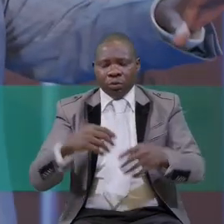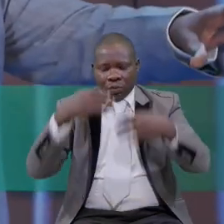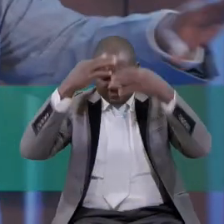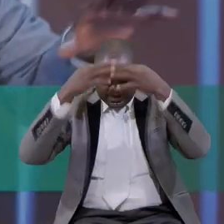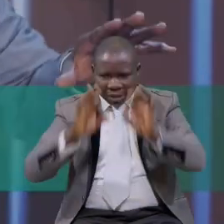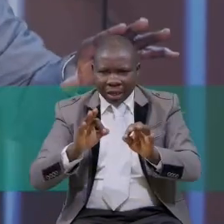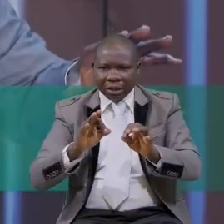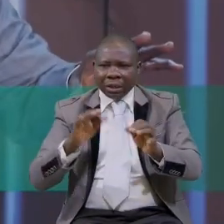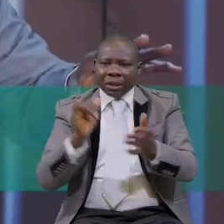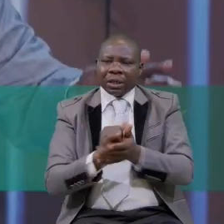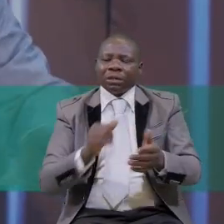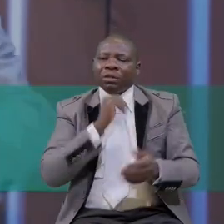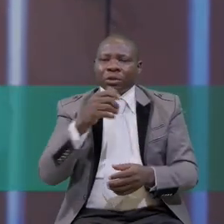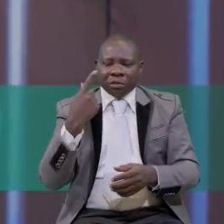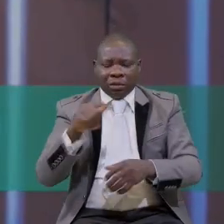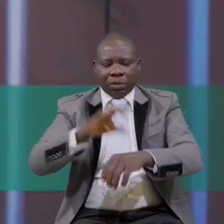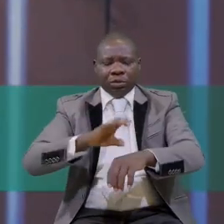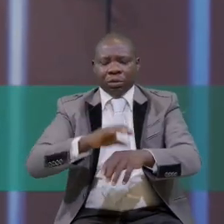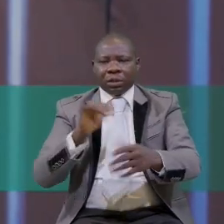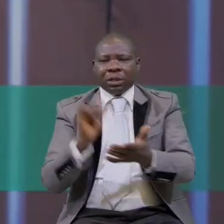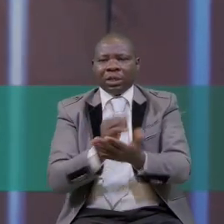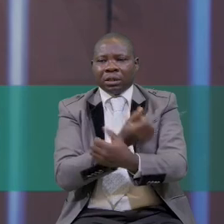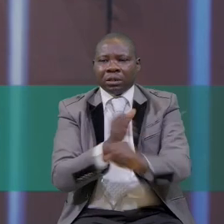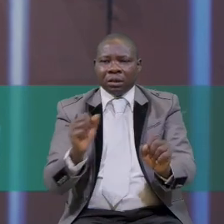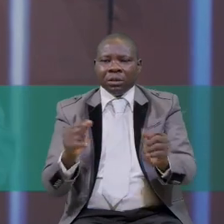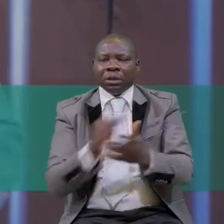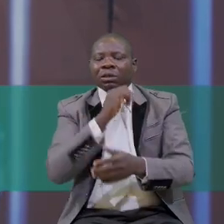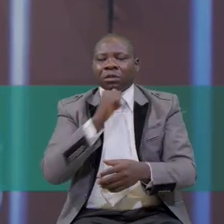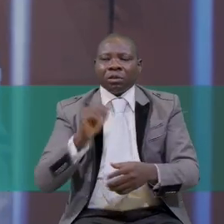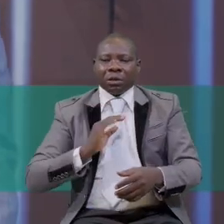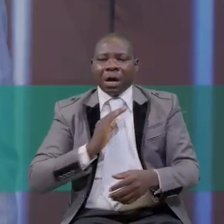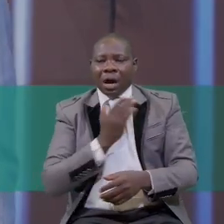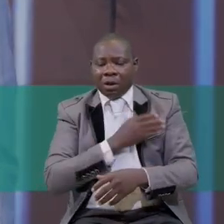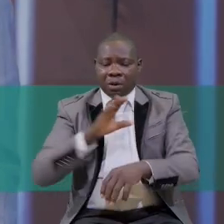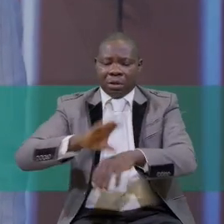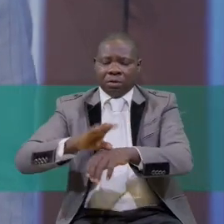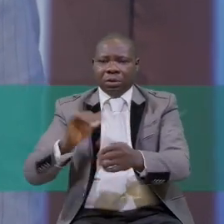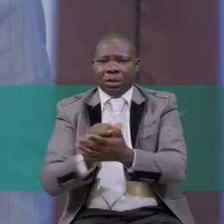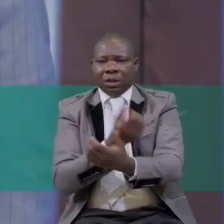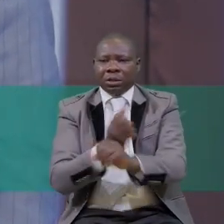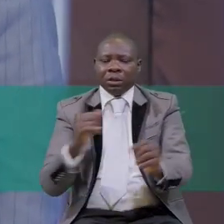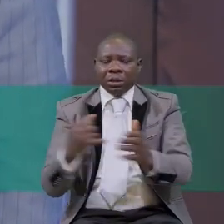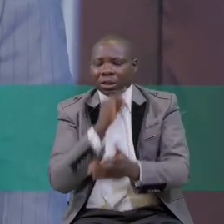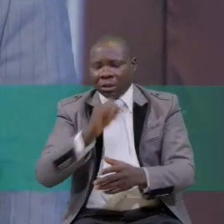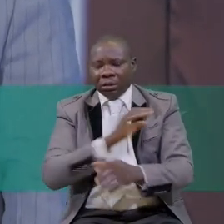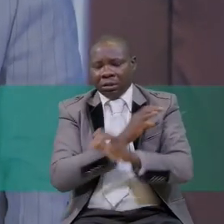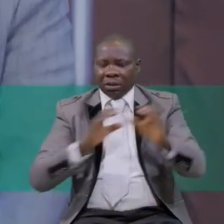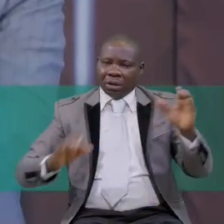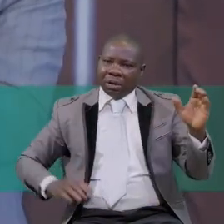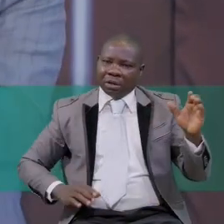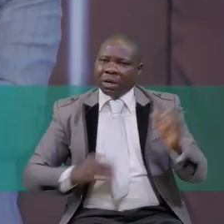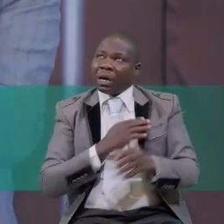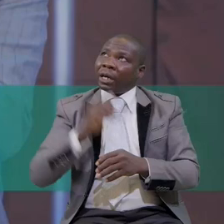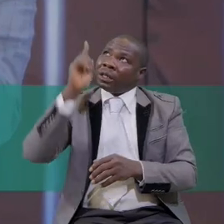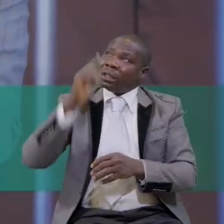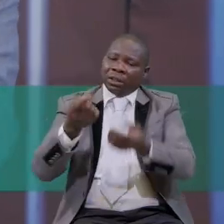décision. Ce n'est pas l'Église qui sauve, ce n'est pas la dénomination qui sauve. Et il est venu